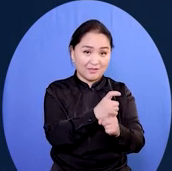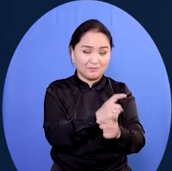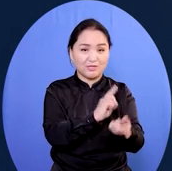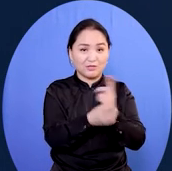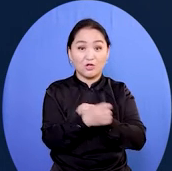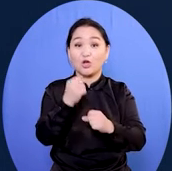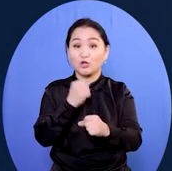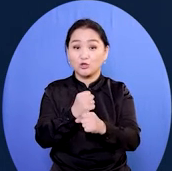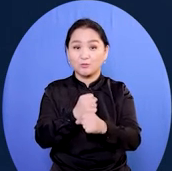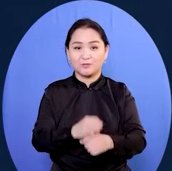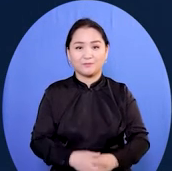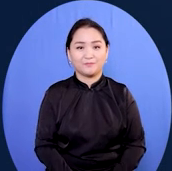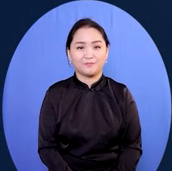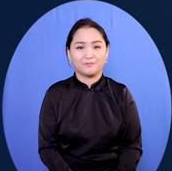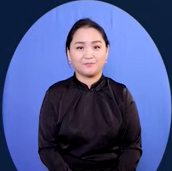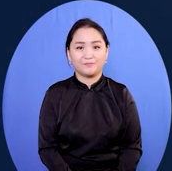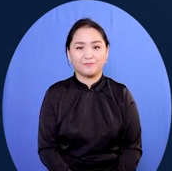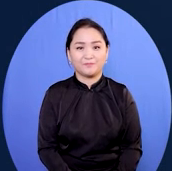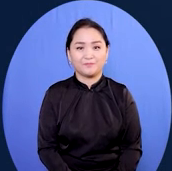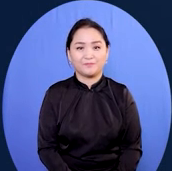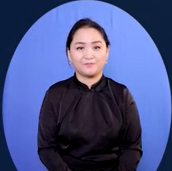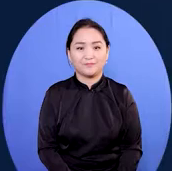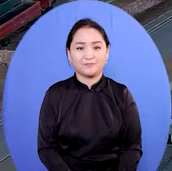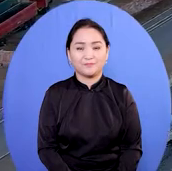Халамжаас хөдөлмөрт.